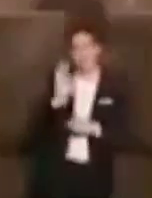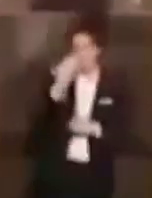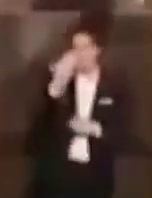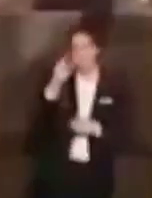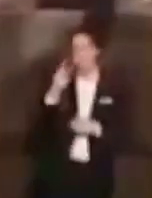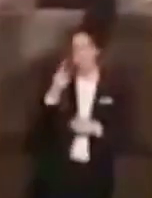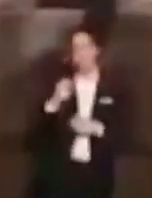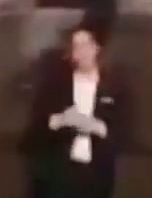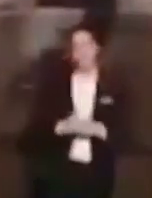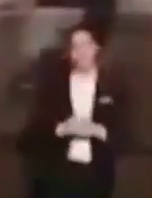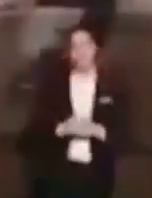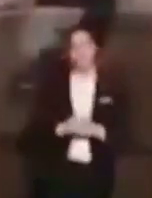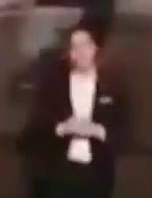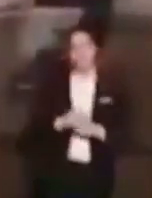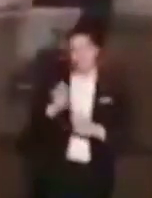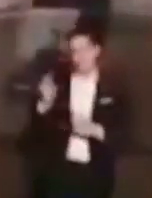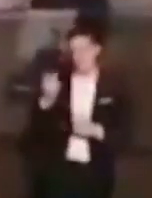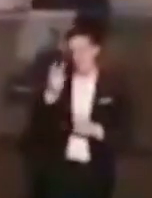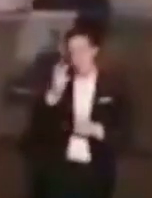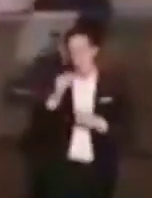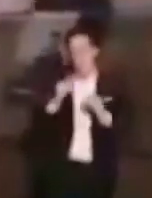دفاع می کنید؟